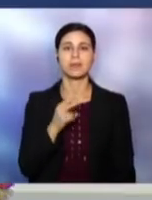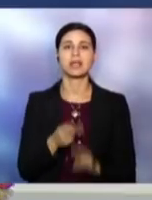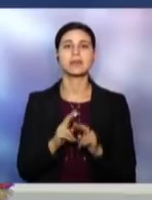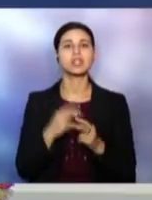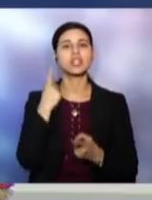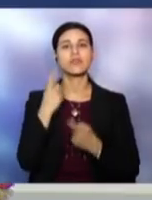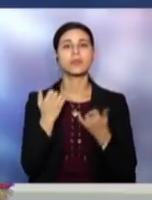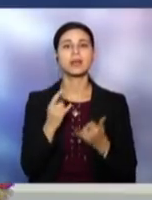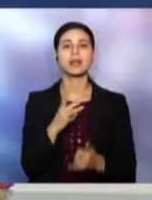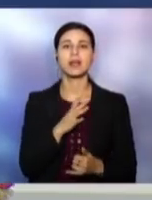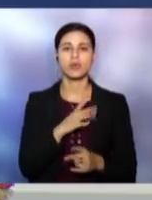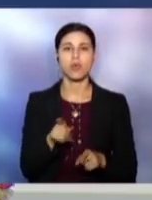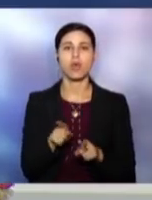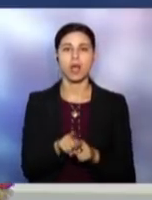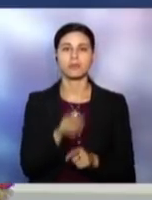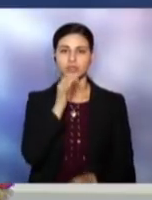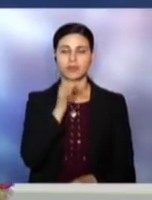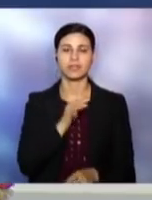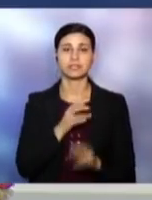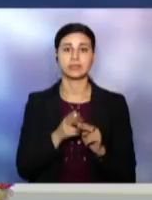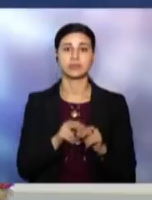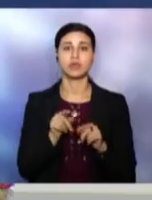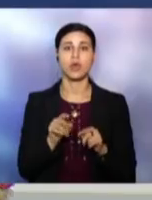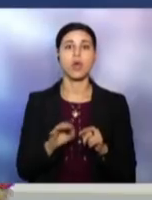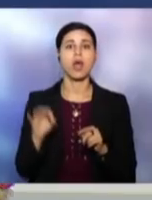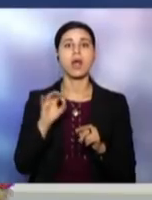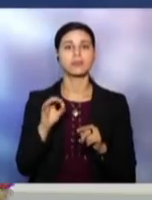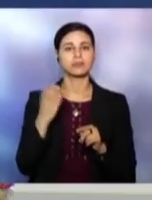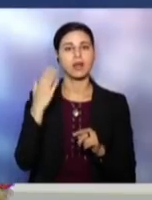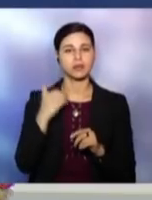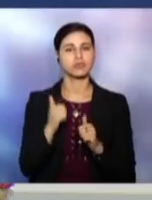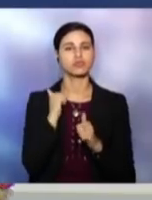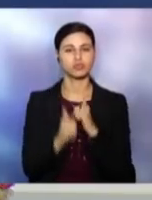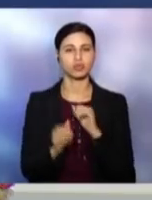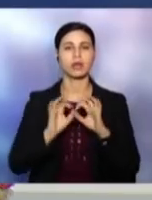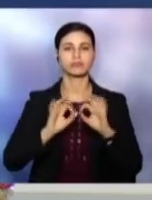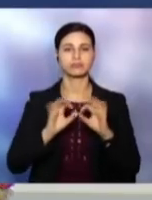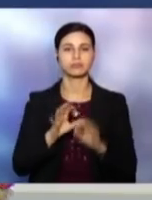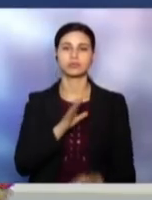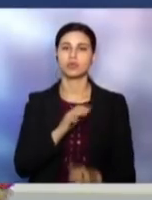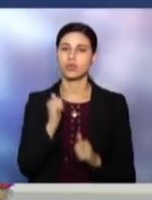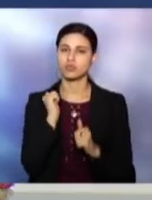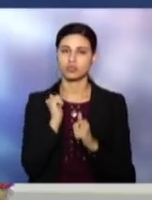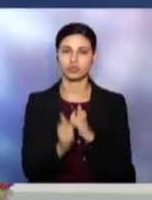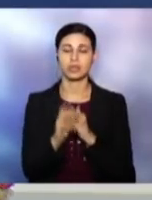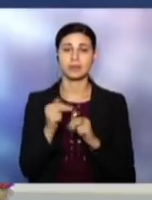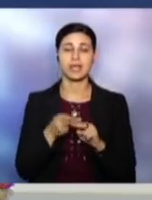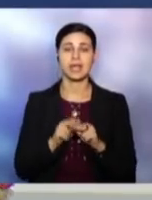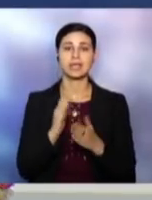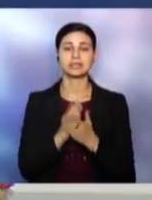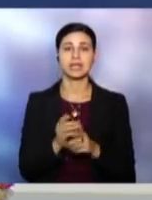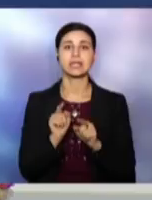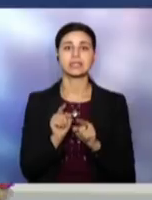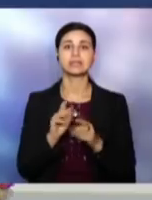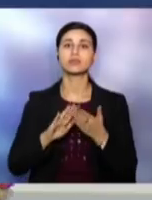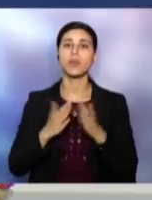ინფორმაციას, რაც ახლა თქვენ ერთგვარად შეგვახსენეთ, იმიტომ რომ ამაზე დეტალურად ჩვენს გადაცემაში არაერთხელ გისაუბრიათ და ეს არის ის